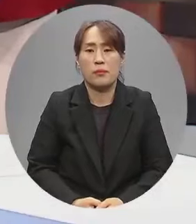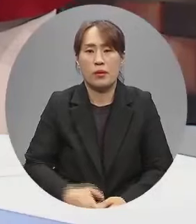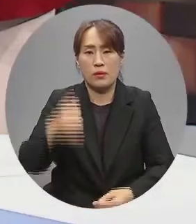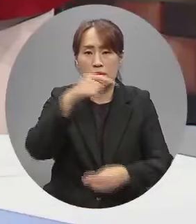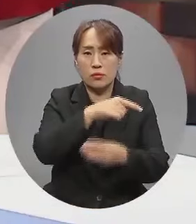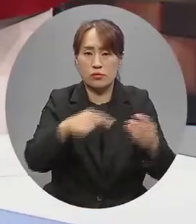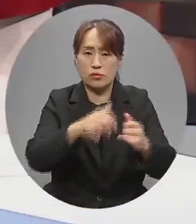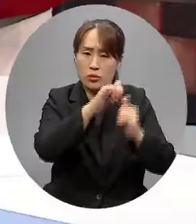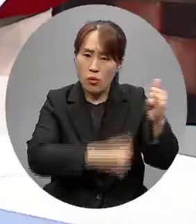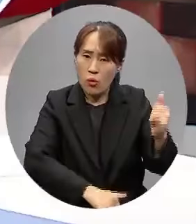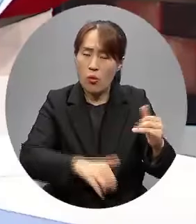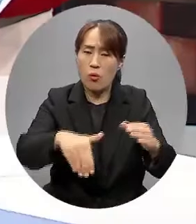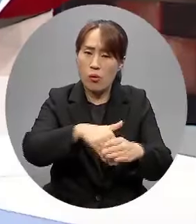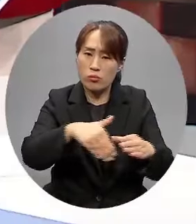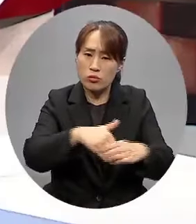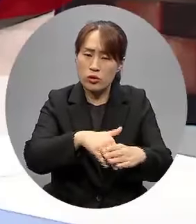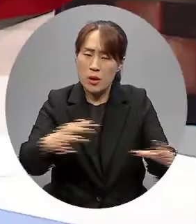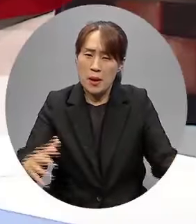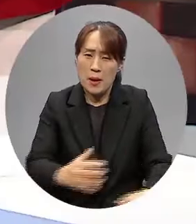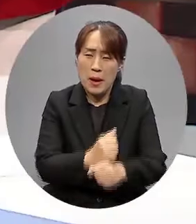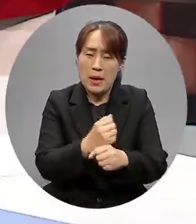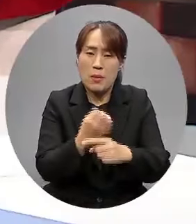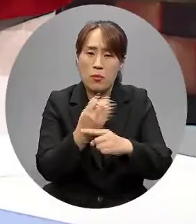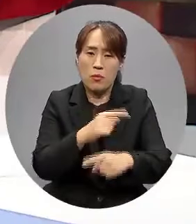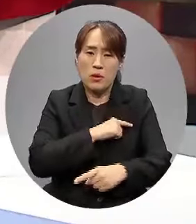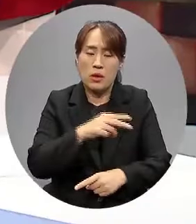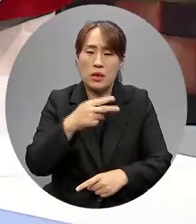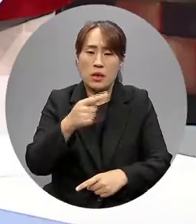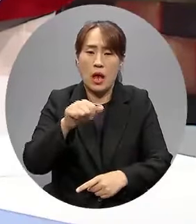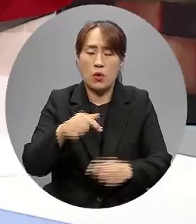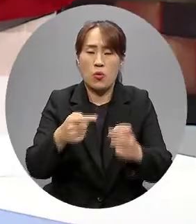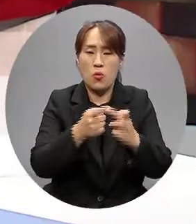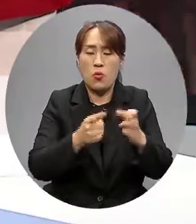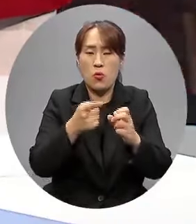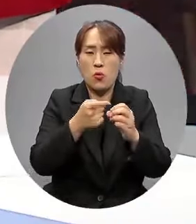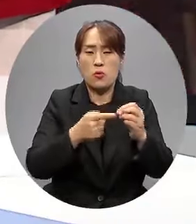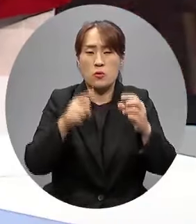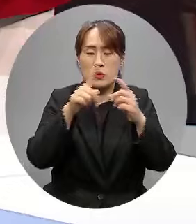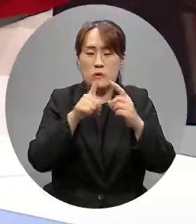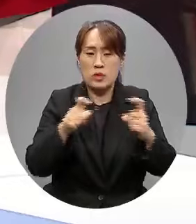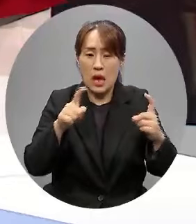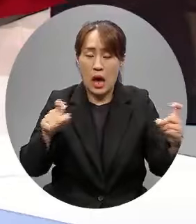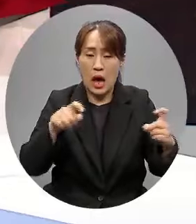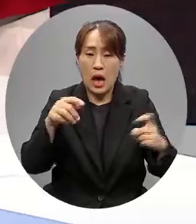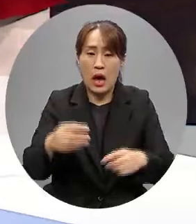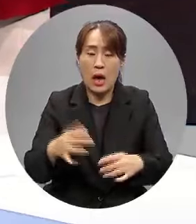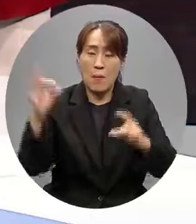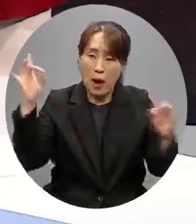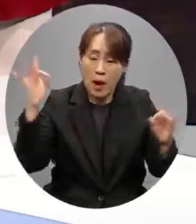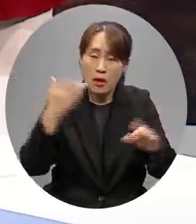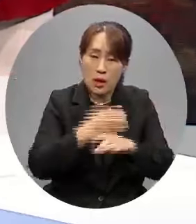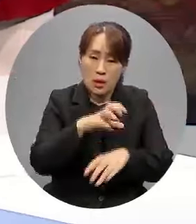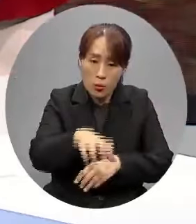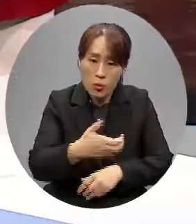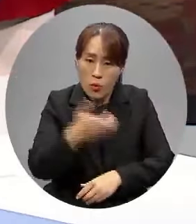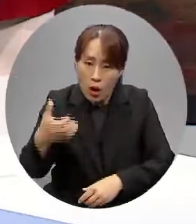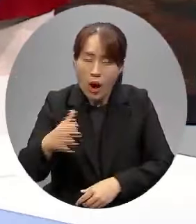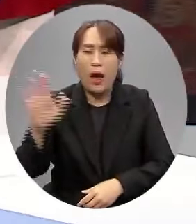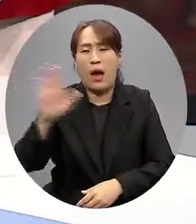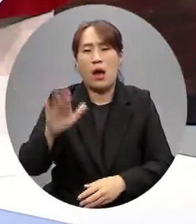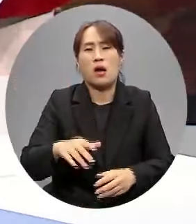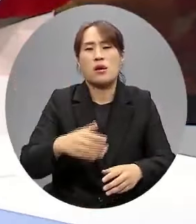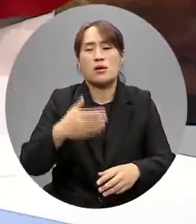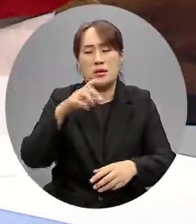충주의 역사와 문화가 응축된 보을 단호사 철불 열래 좌상에 다른 지역으로 반출될 위기에서 벗어나